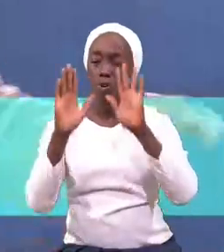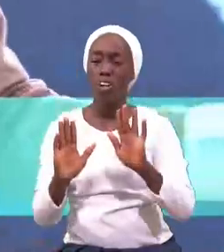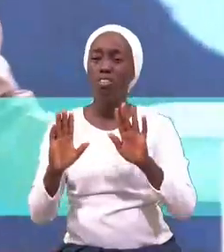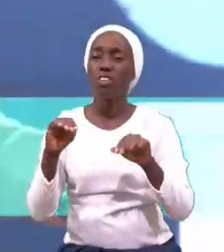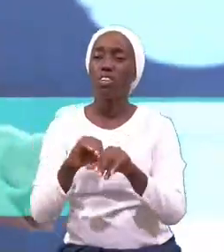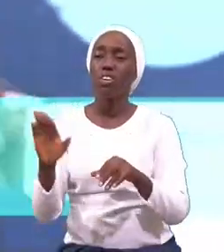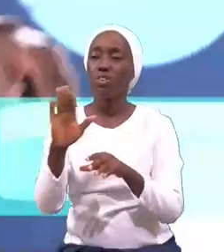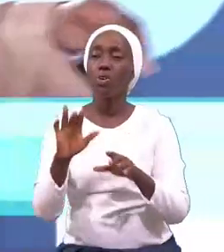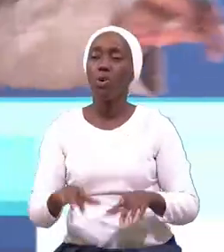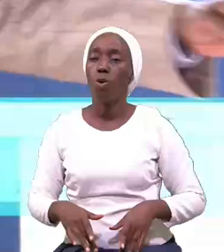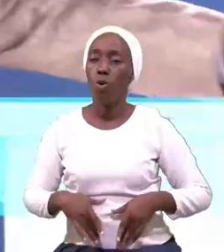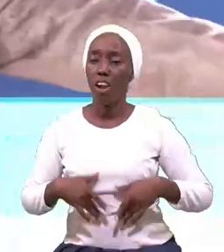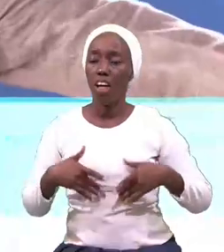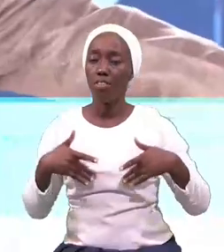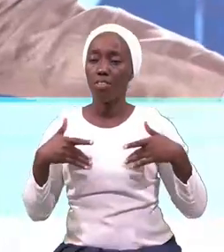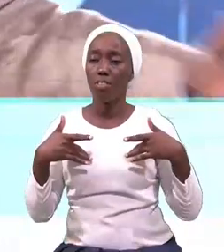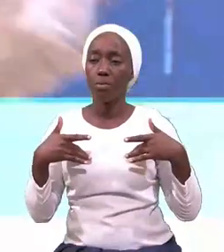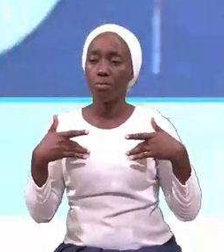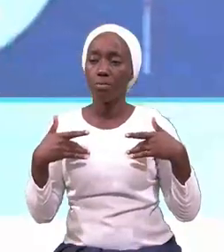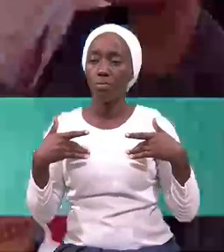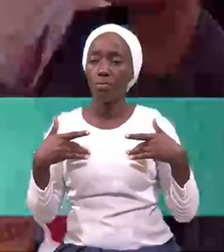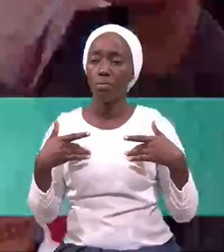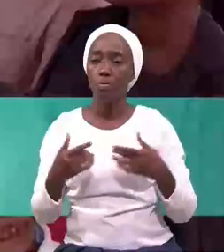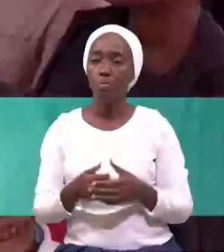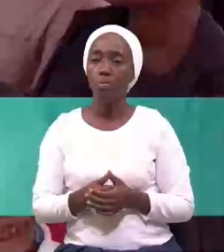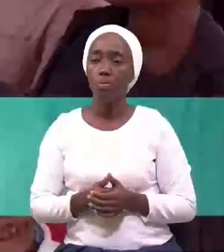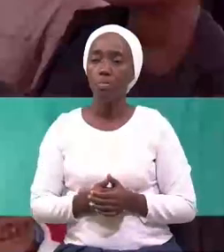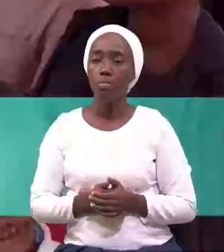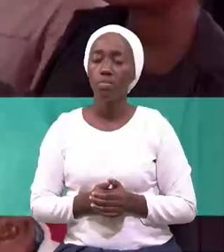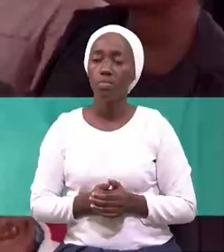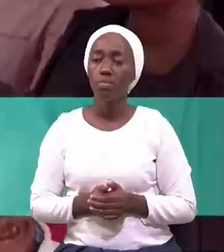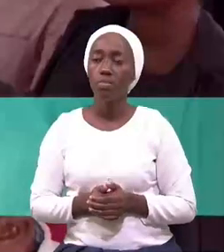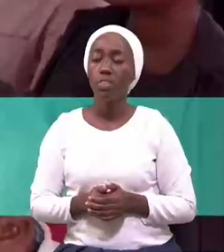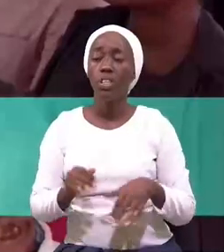L'Esprit de Dieu veut faire quelque chose de grand, de puissant et de grand à travers ta vie.